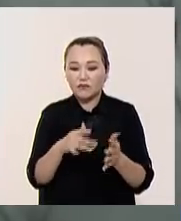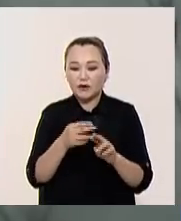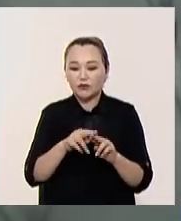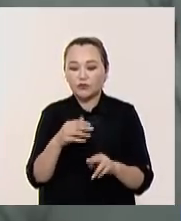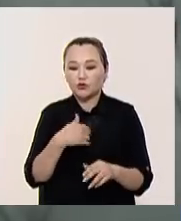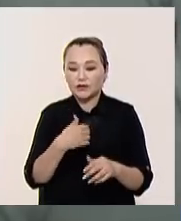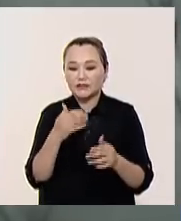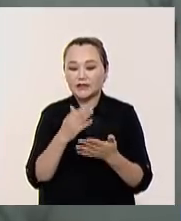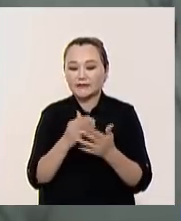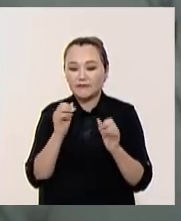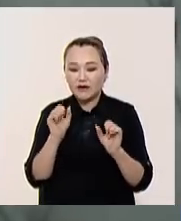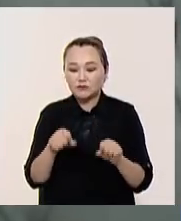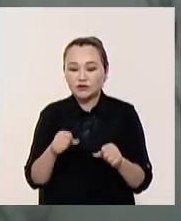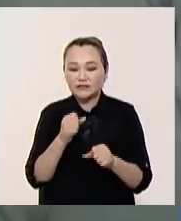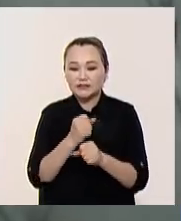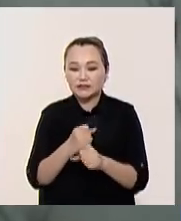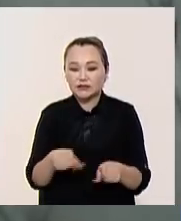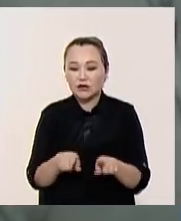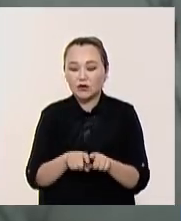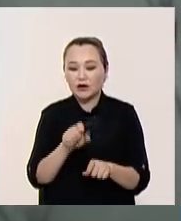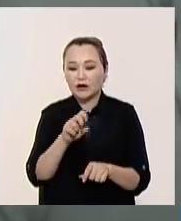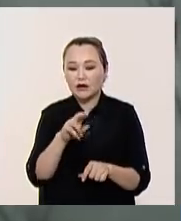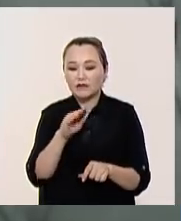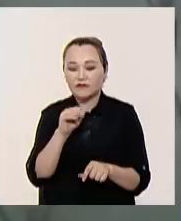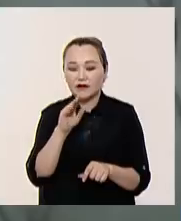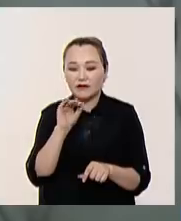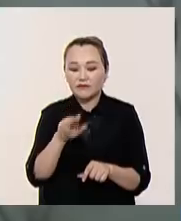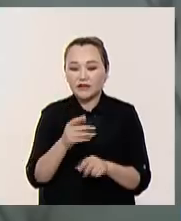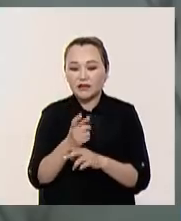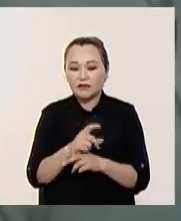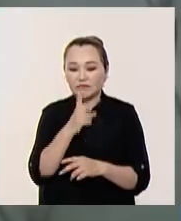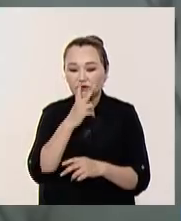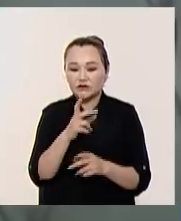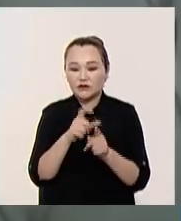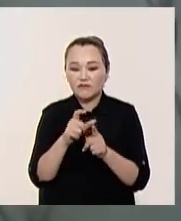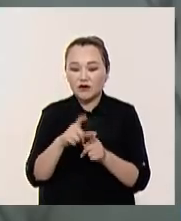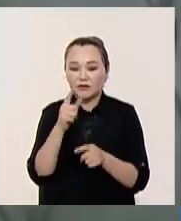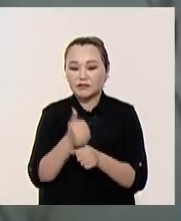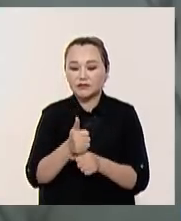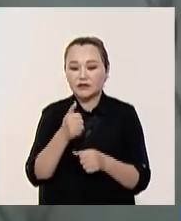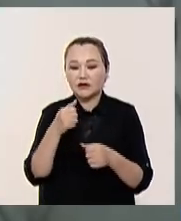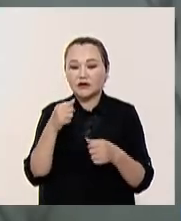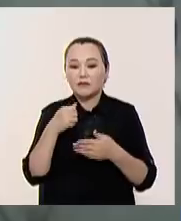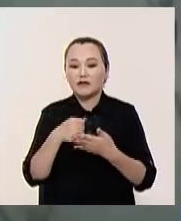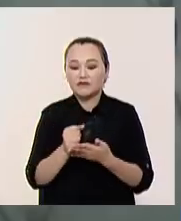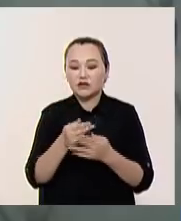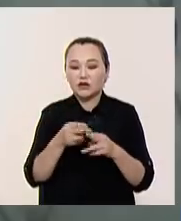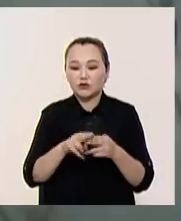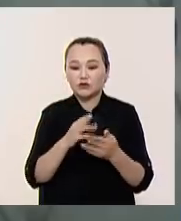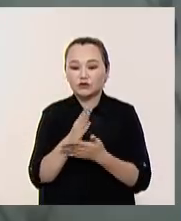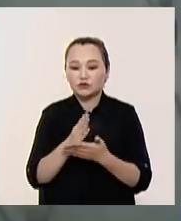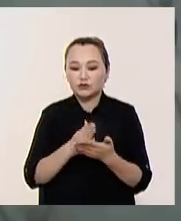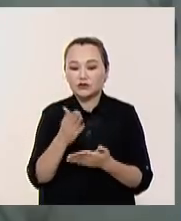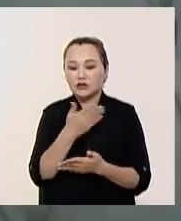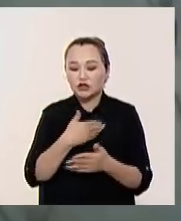имеем возможность сделать такой алфавит, и я вижу это вот в словах президента подтверждение, который послужит